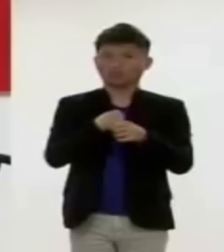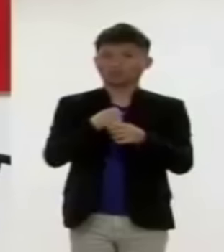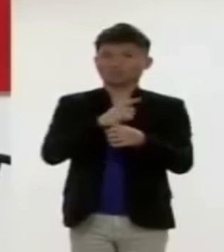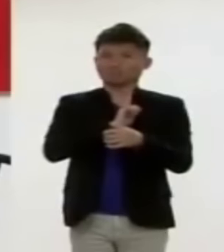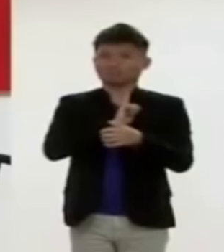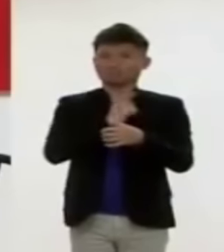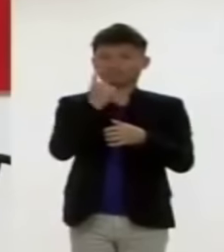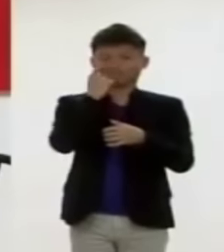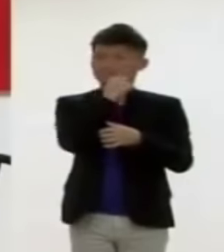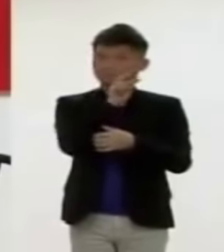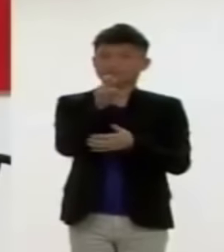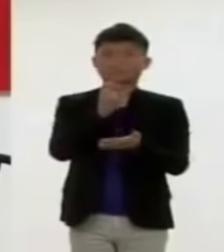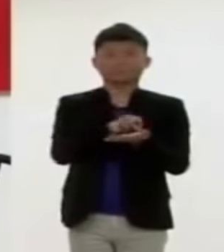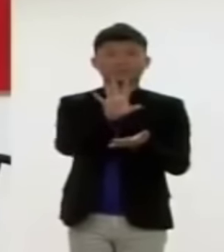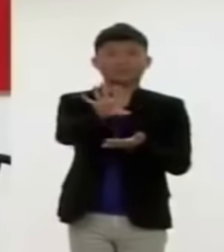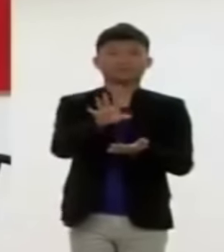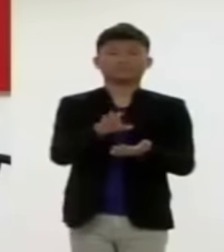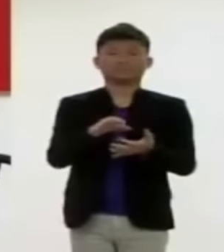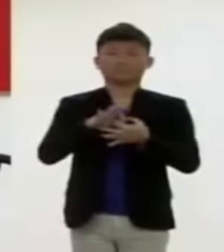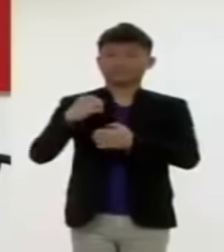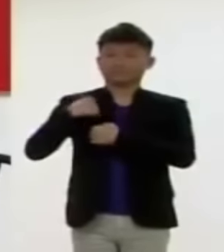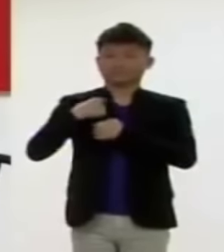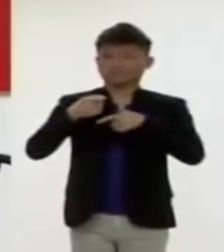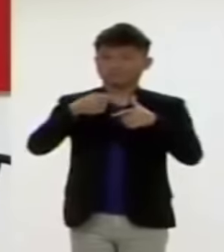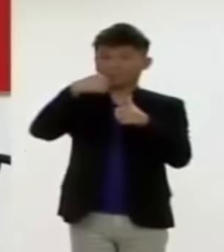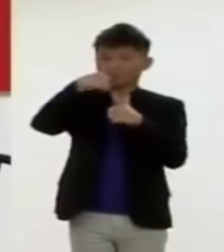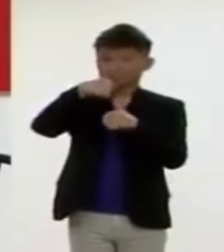所以我除了要保障军公教的尊严，